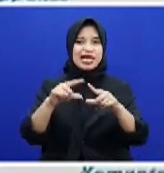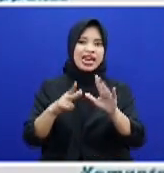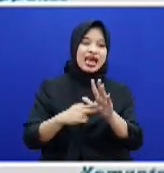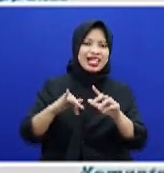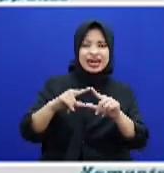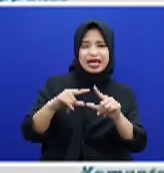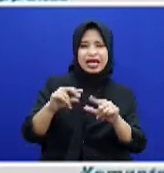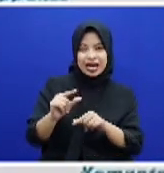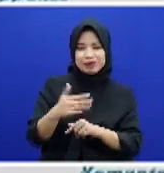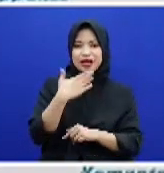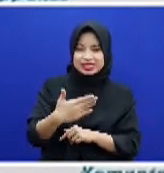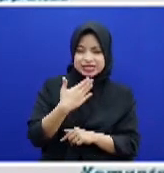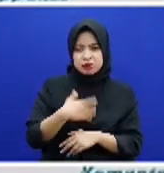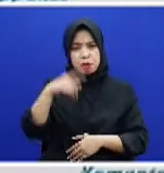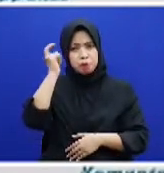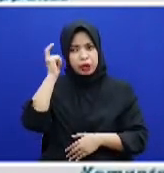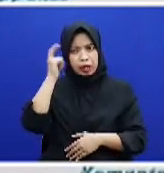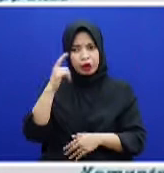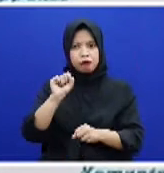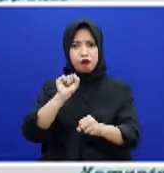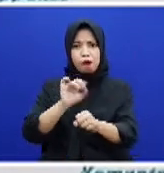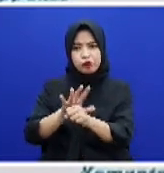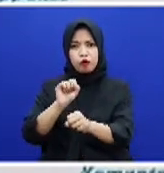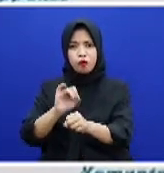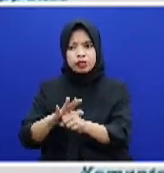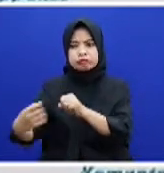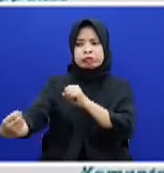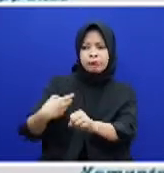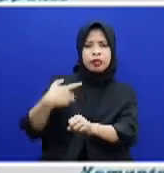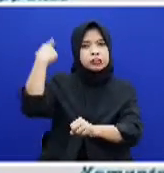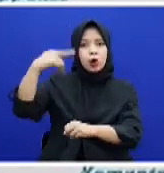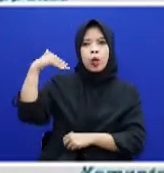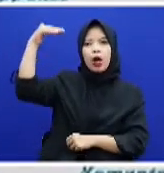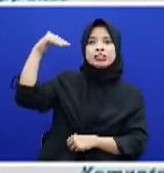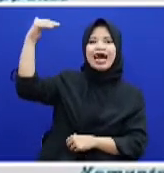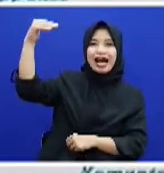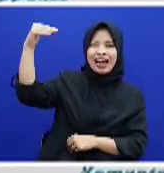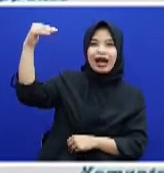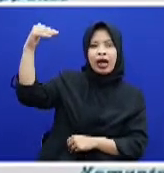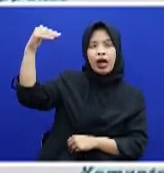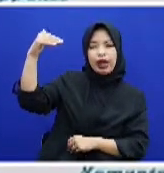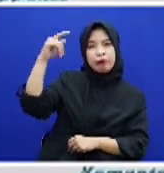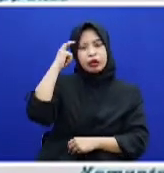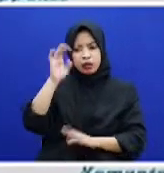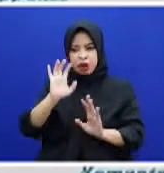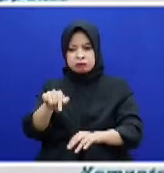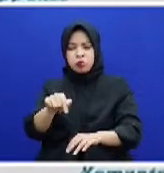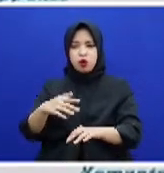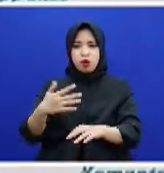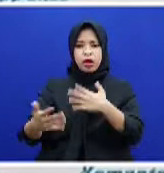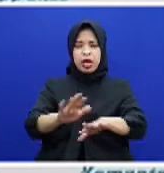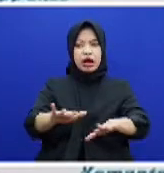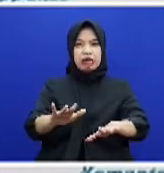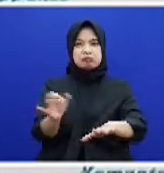seringkali kita berpikir bahwa COVID itu hanya kenanya kepada orang dewasa, karena kadang-kadang pada waktu awal pandemi ini masih banyak yang beranggapan bahwa